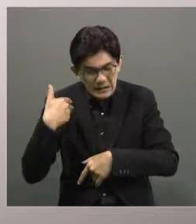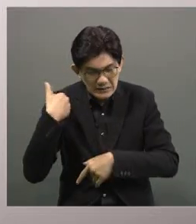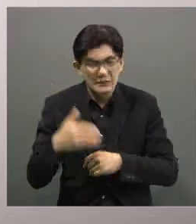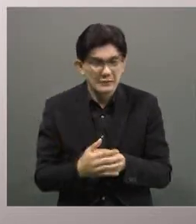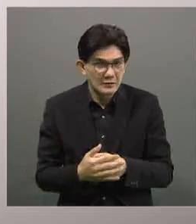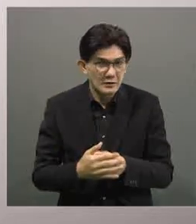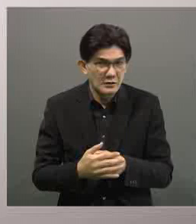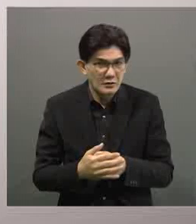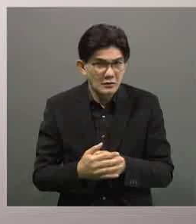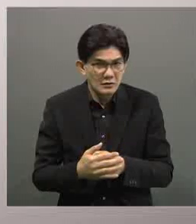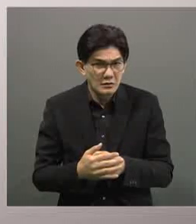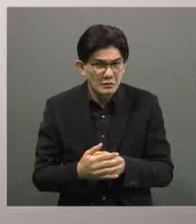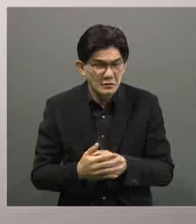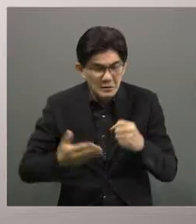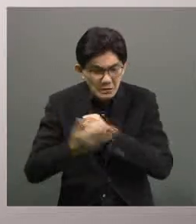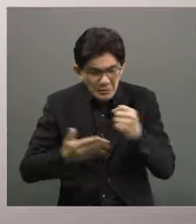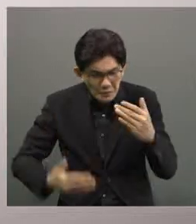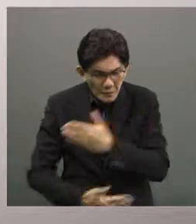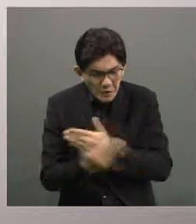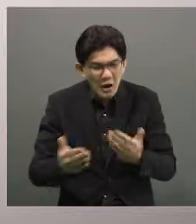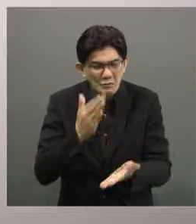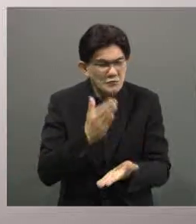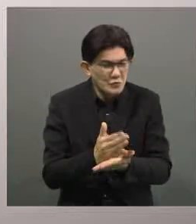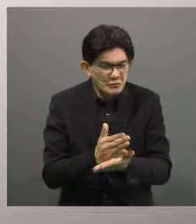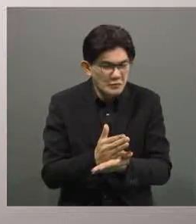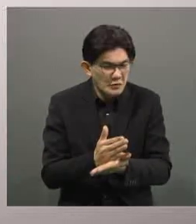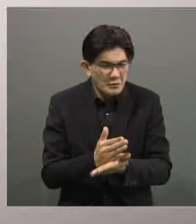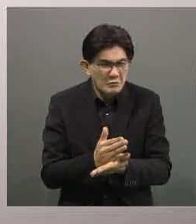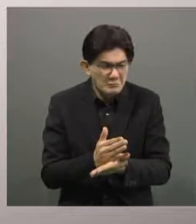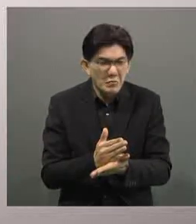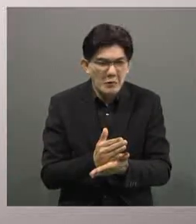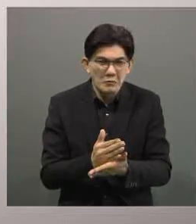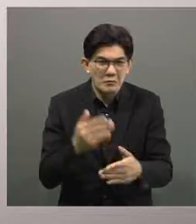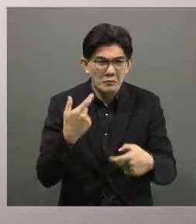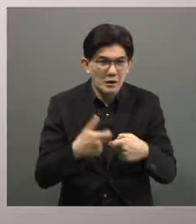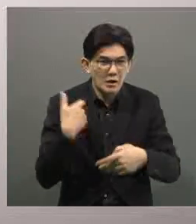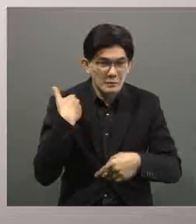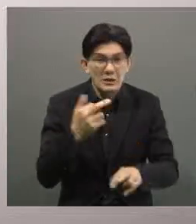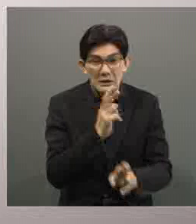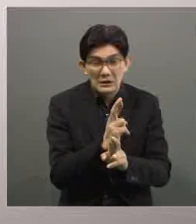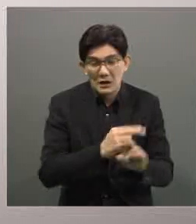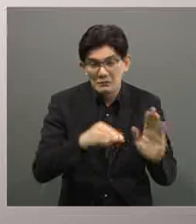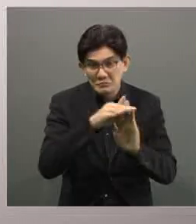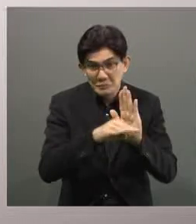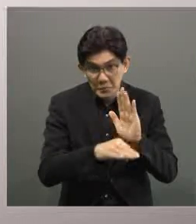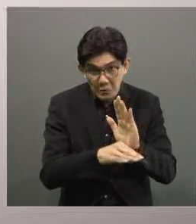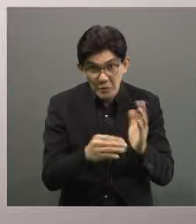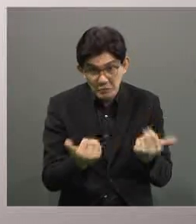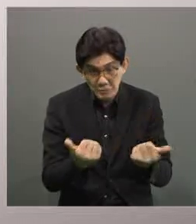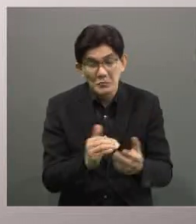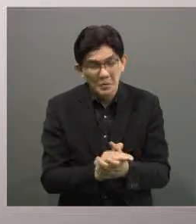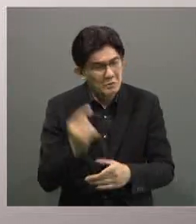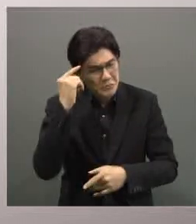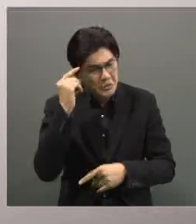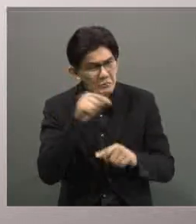าสที่เขาจะเลิกยาเสพติดได้เนี่ยมันค่อนข้างยากนะคะแล้วกระบวนการบำบัดรักษาเนี่ยก็อาจจะยังไม่ค่อยเ